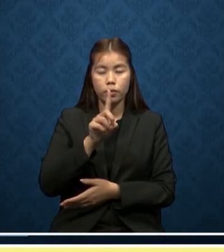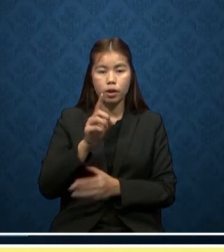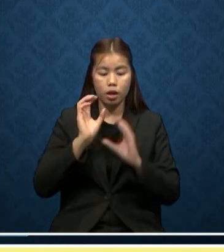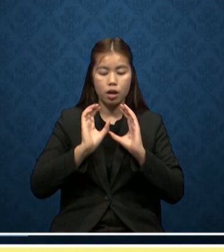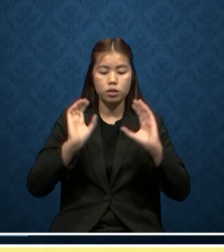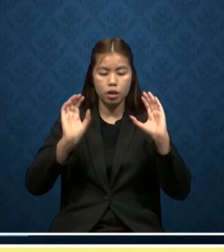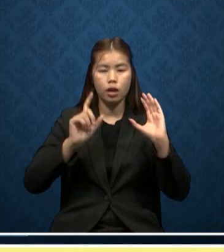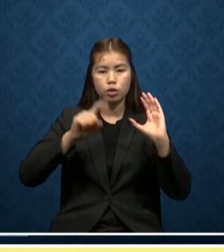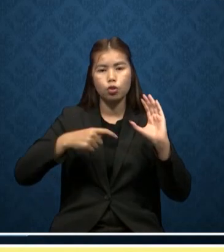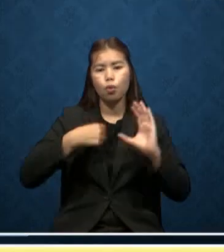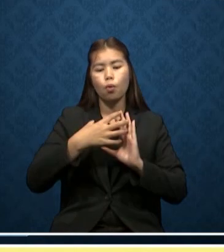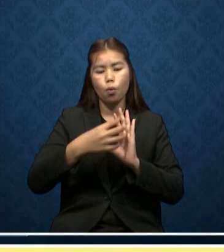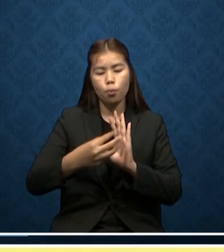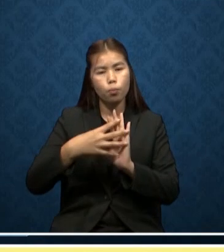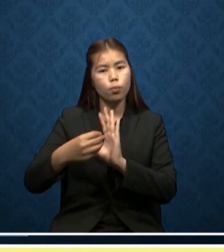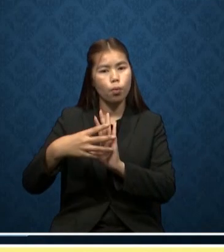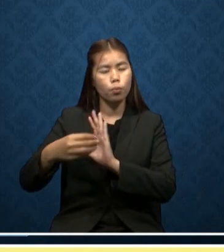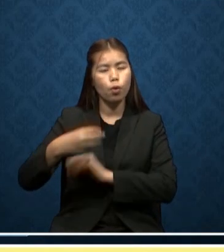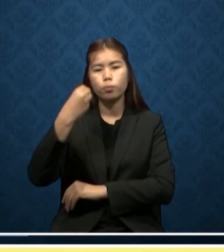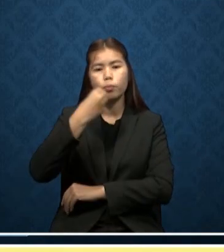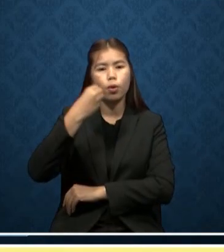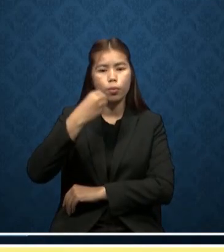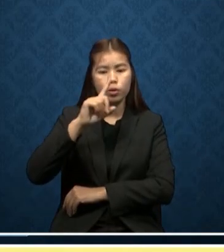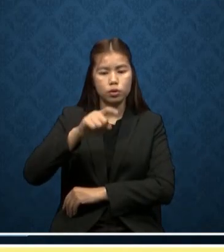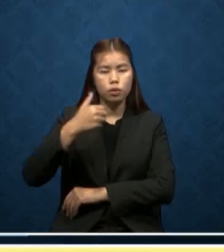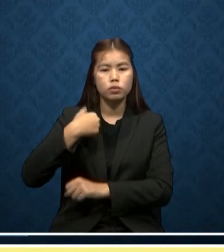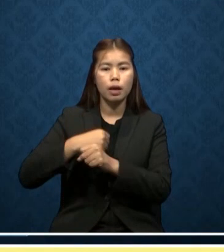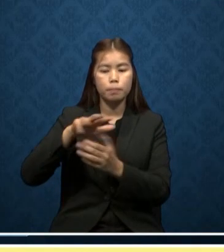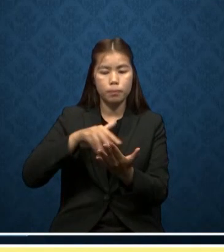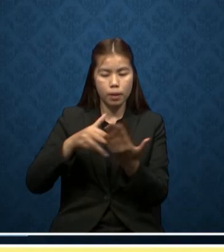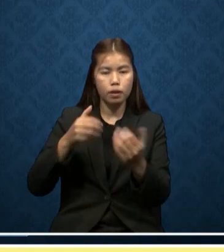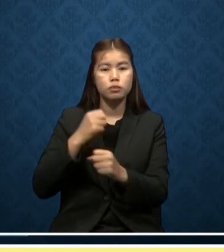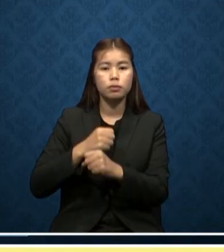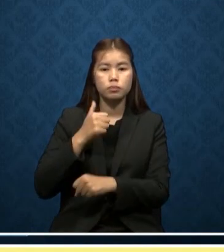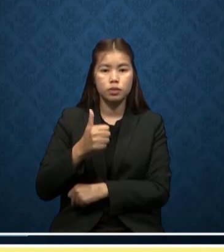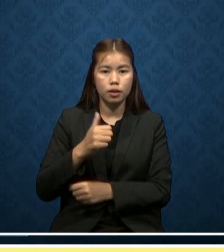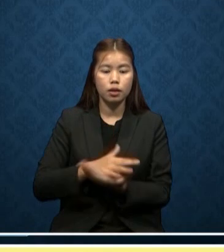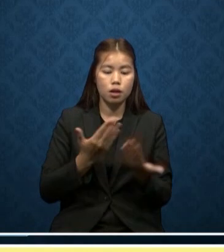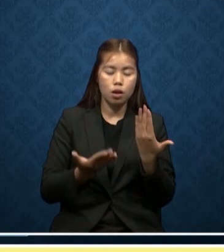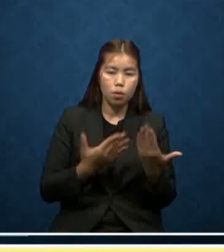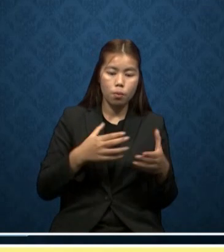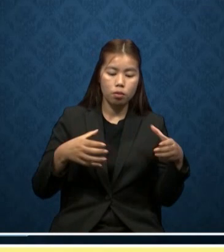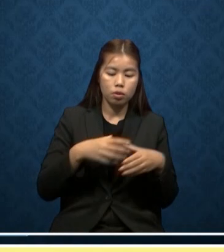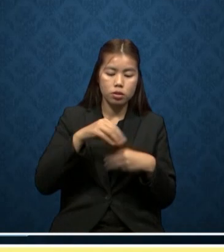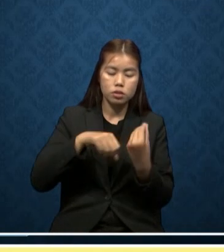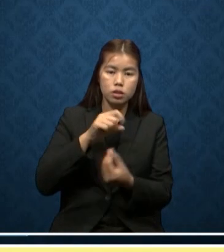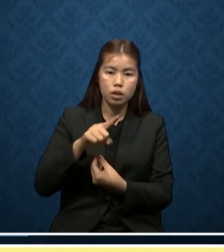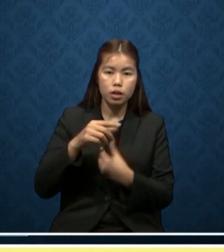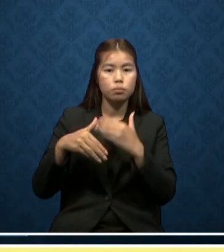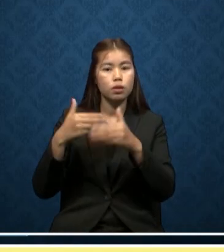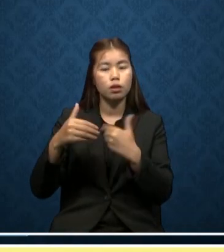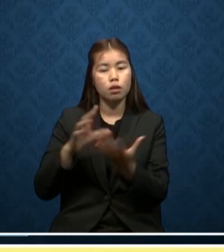รมอยู่เสมอนะครับให้จัดทำแผนให้ได้นะฮะสำนักงานสภาพการเศรษฐกิจและสังคมแห่ง